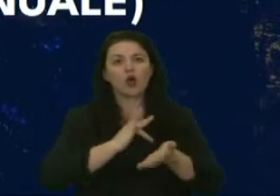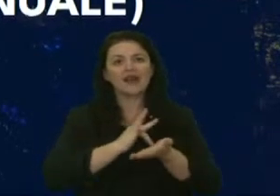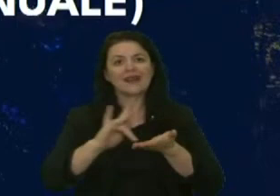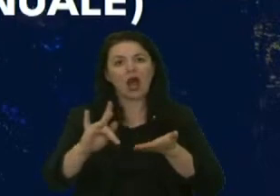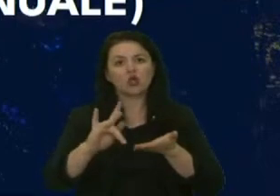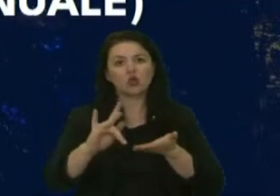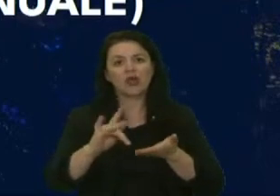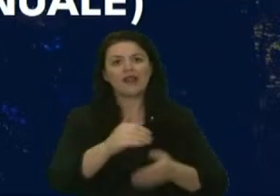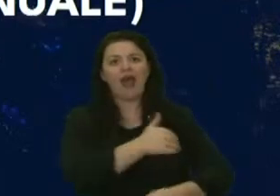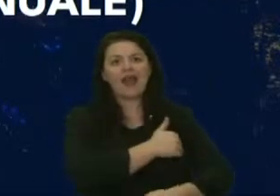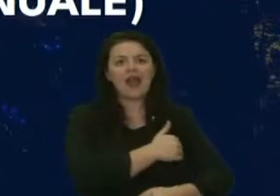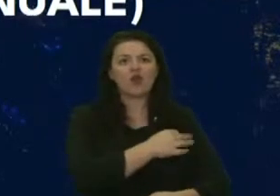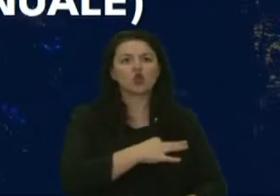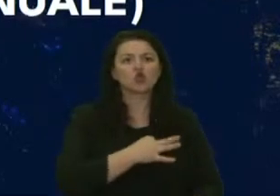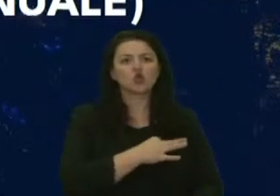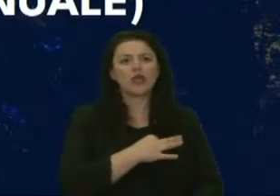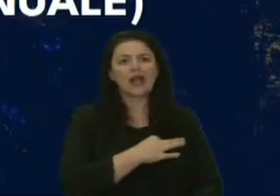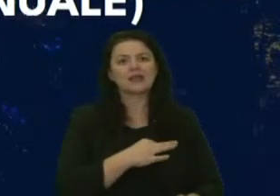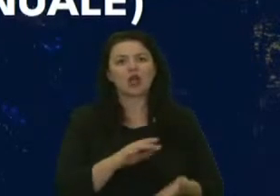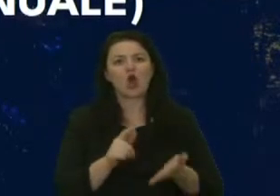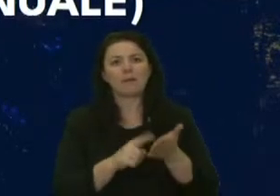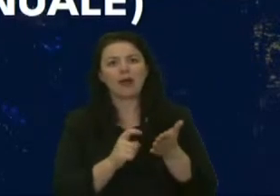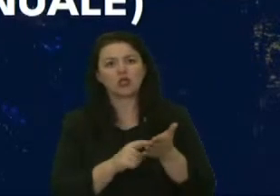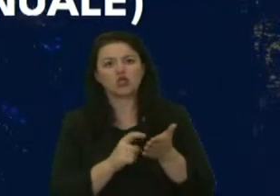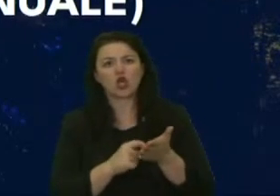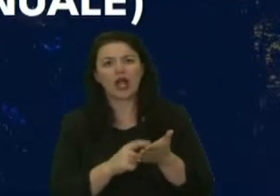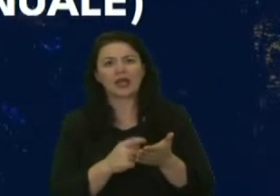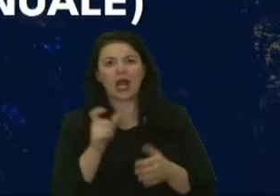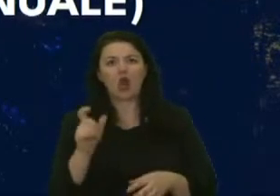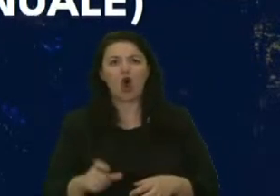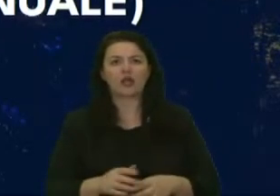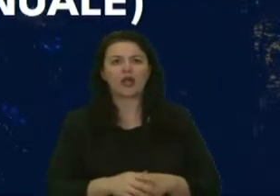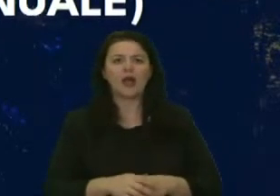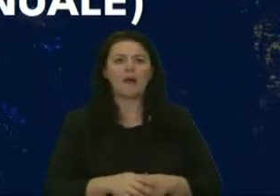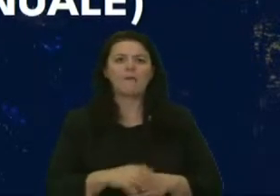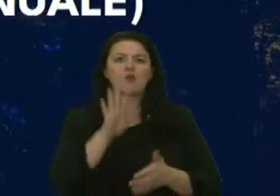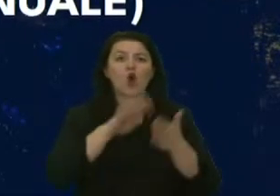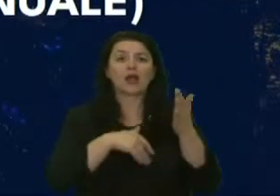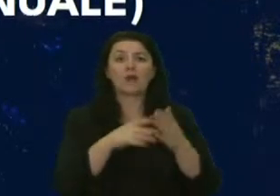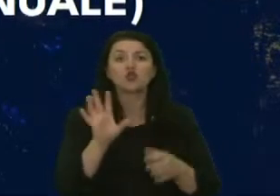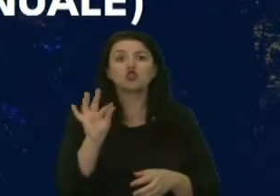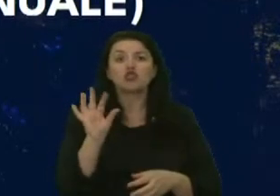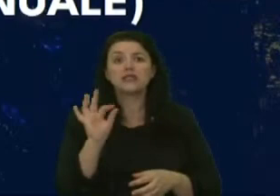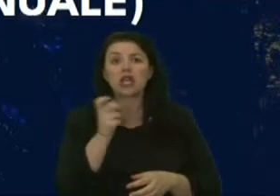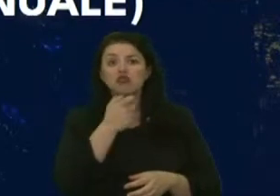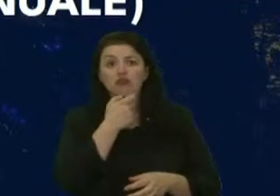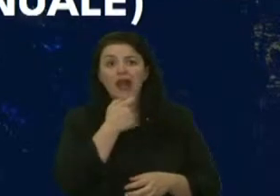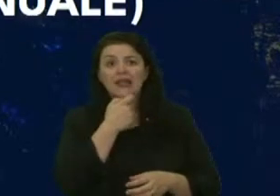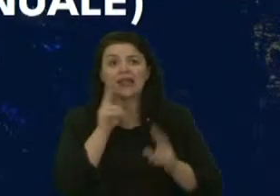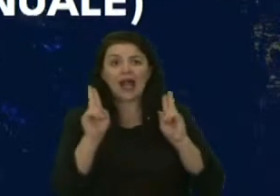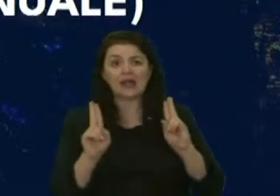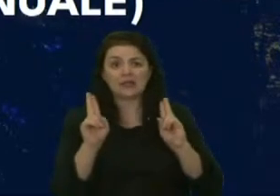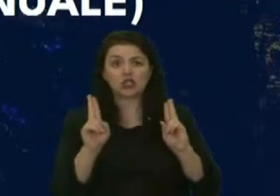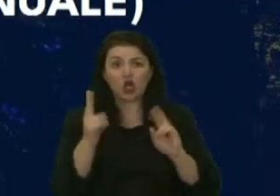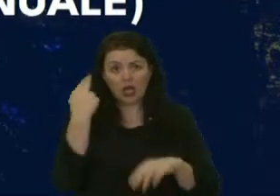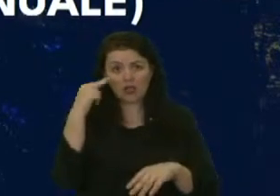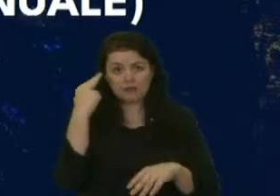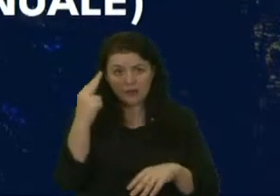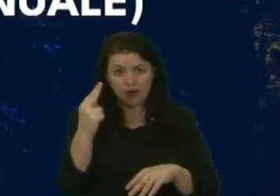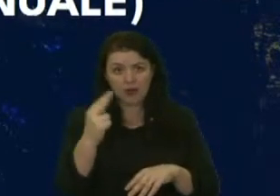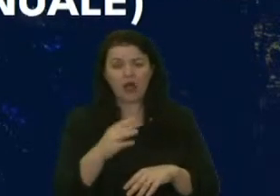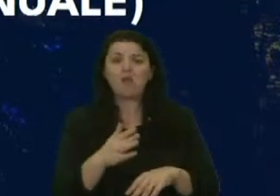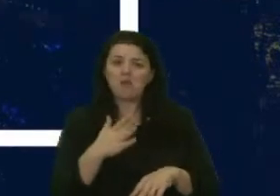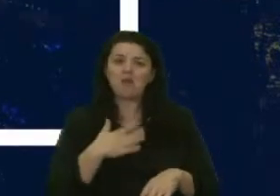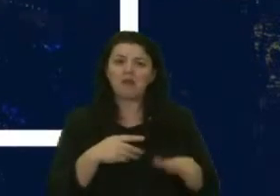acordat elevilor studenților pensionarilor programul 50 de ani de căsătorie neîntreruptă și altele o să revin pe parcursul